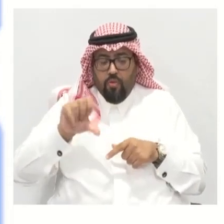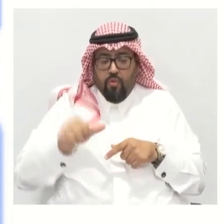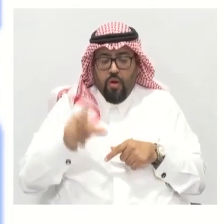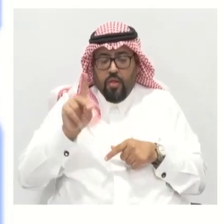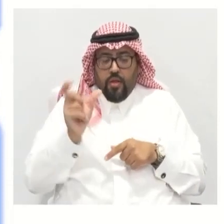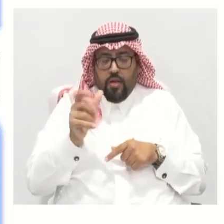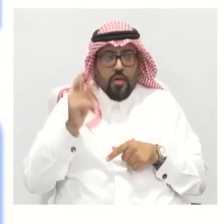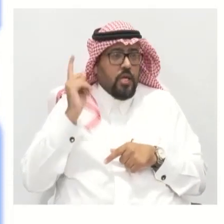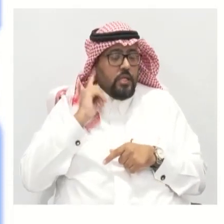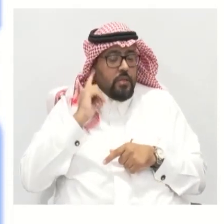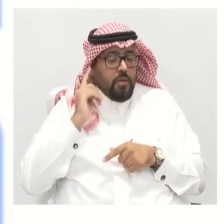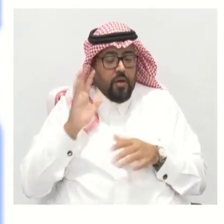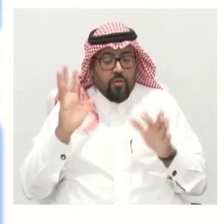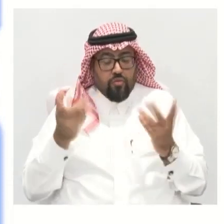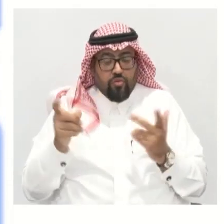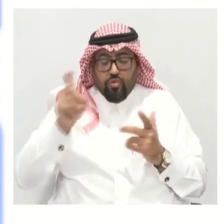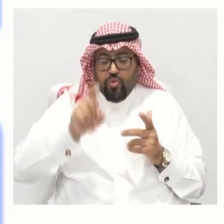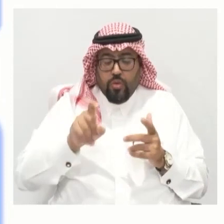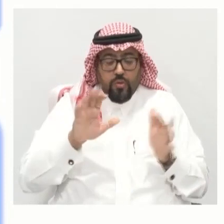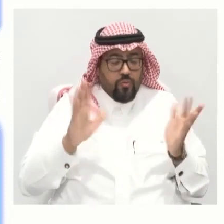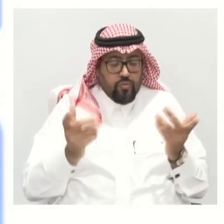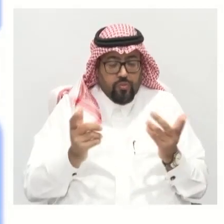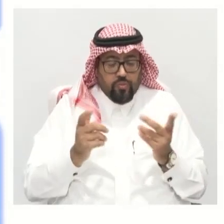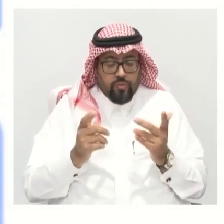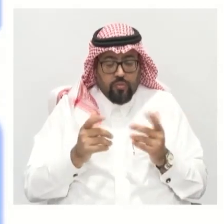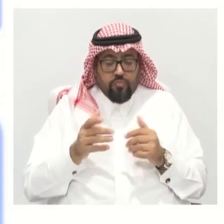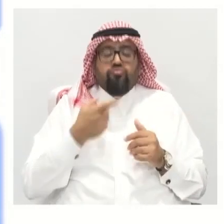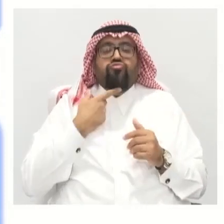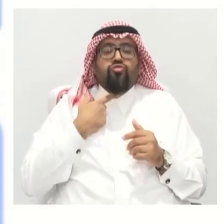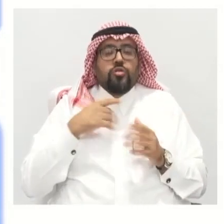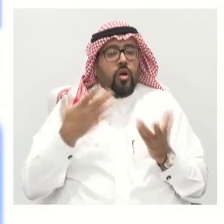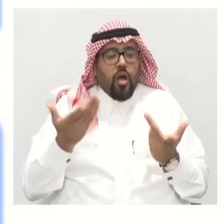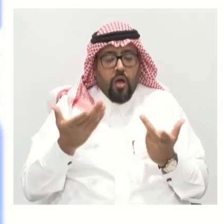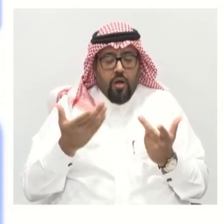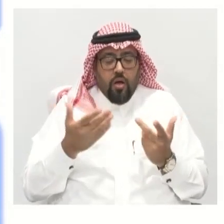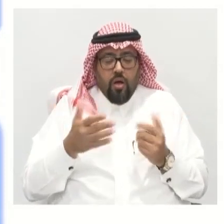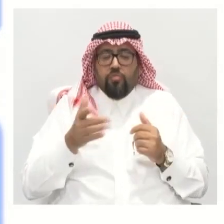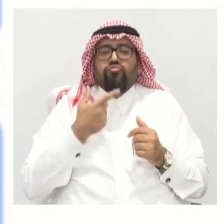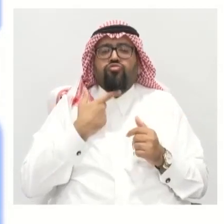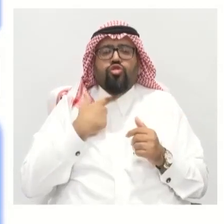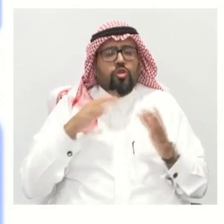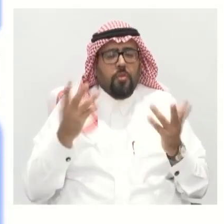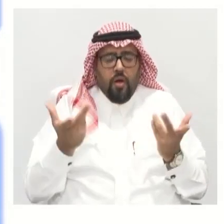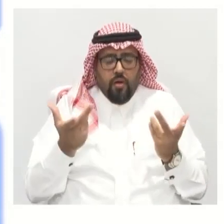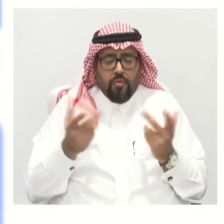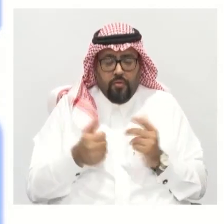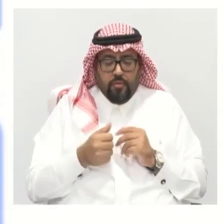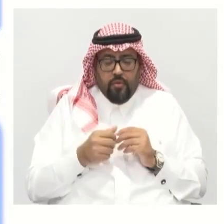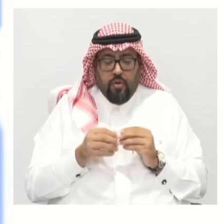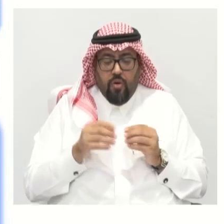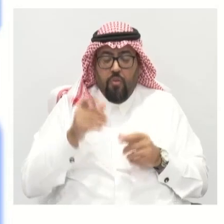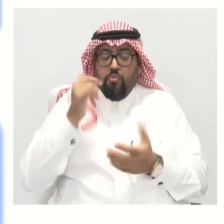ويستمع الى ماذا نعم احسنتم طلباتهم واحتياجاتهم